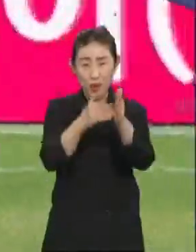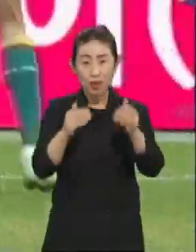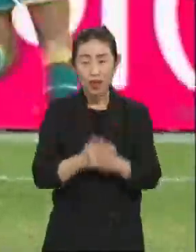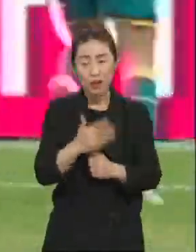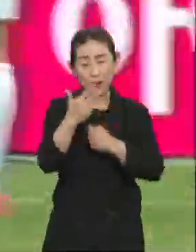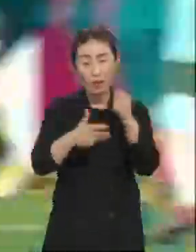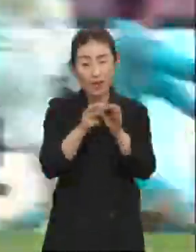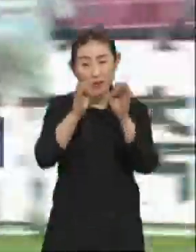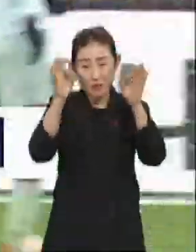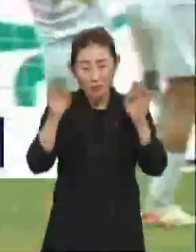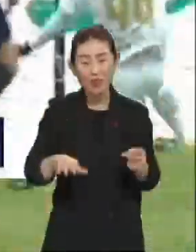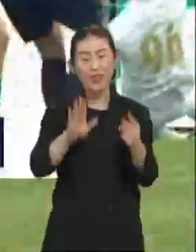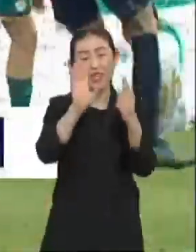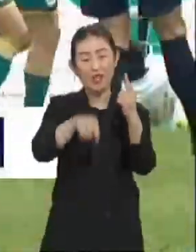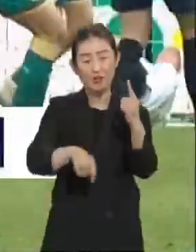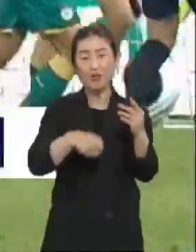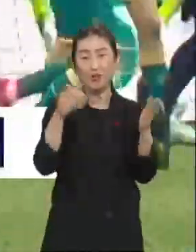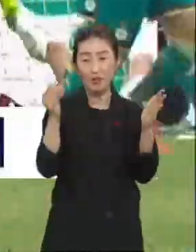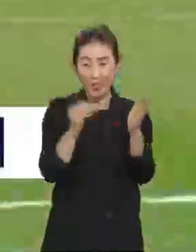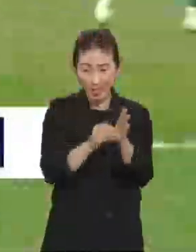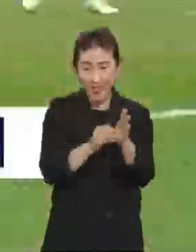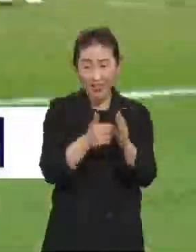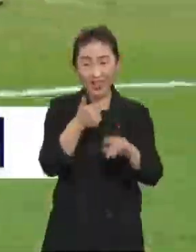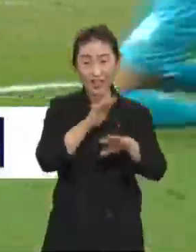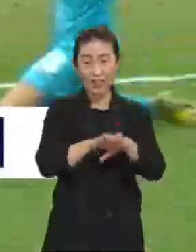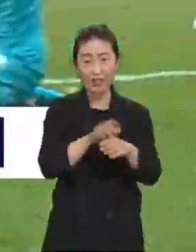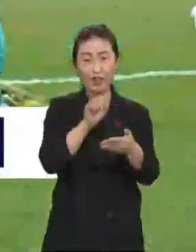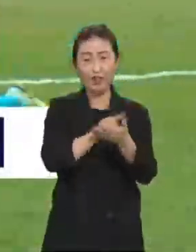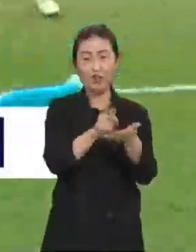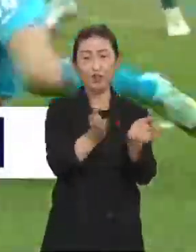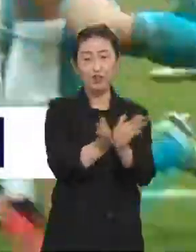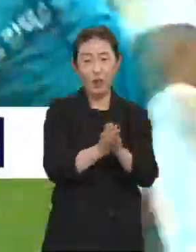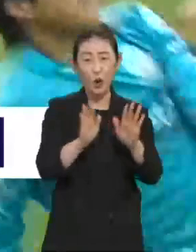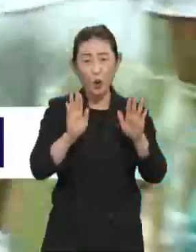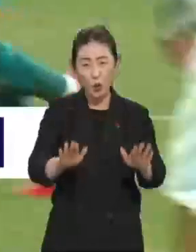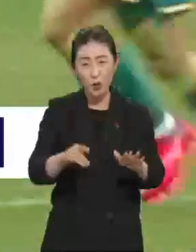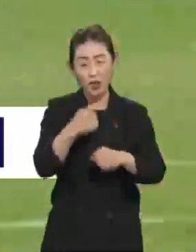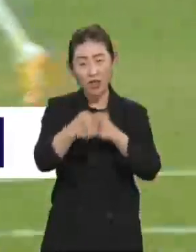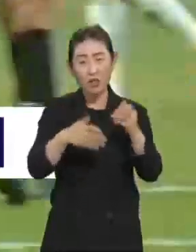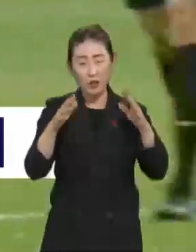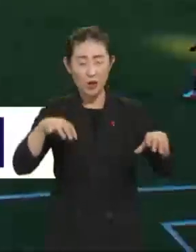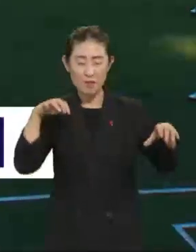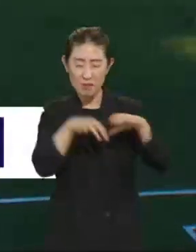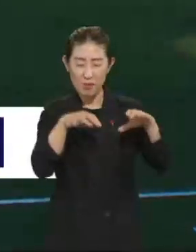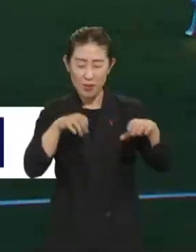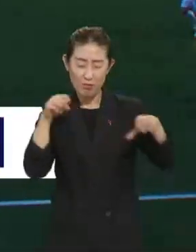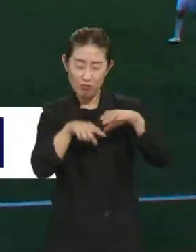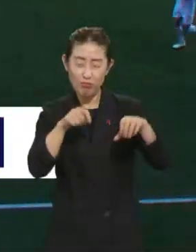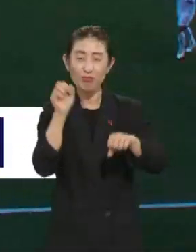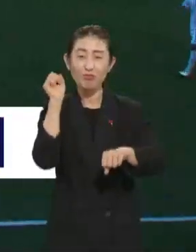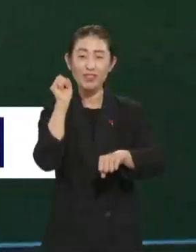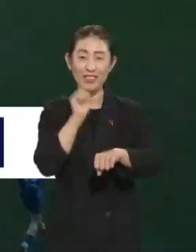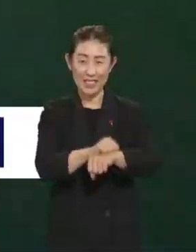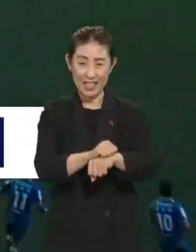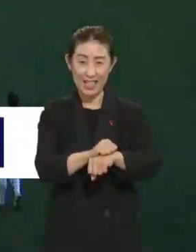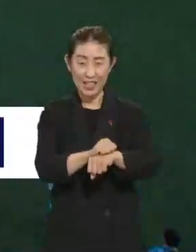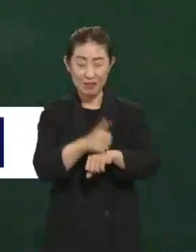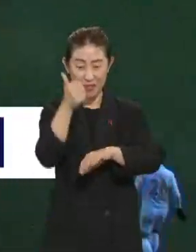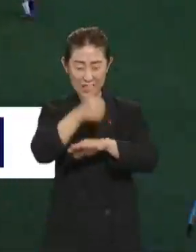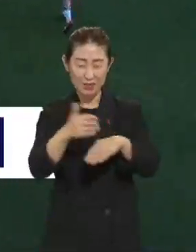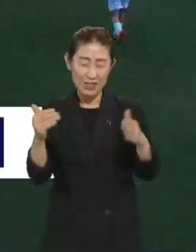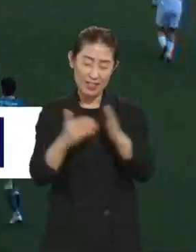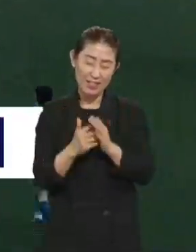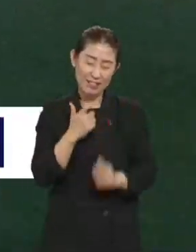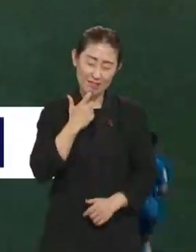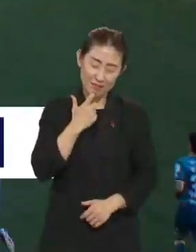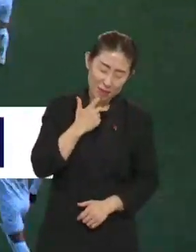8년 만에 1부 리그로 승격한 대전 한화 시티즌은 올 시즌 내내 화끈한 공격력과 함께 끝날 때까지 끝난 게 아닌